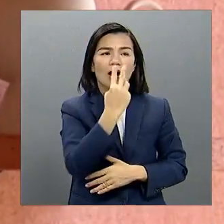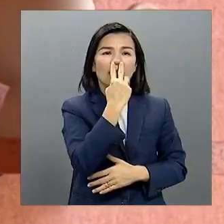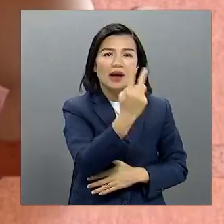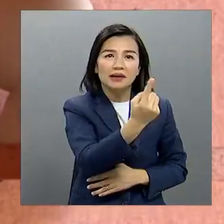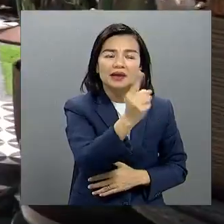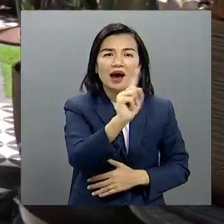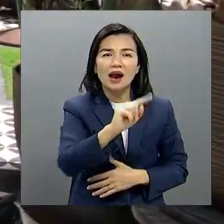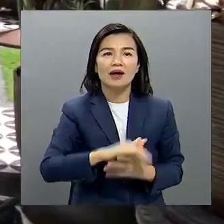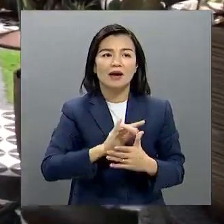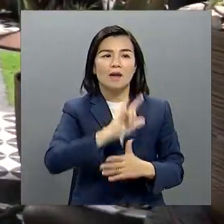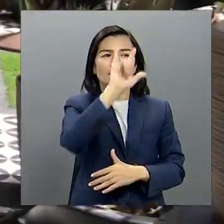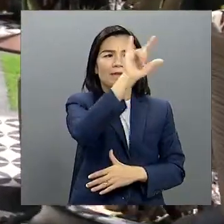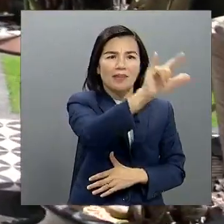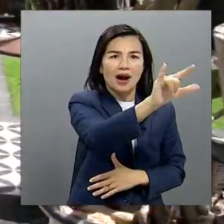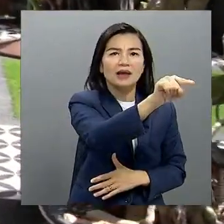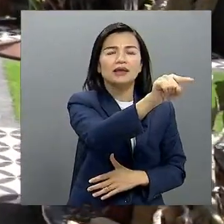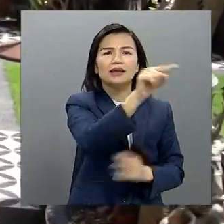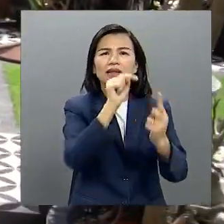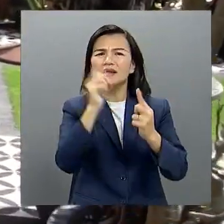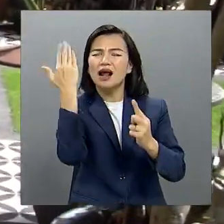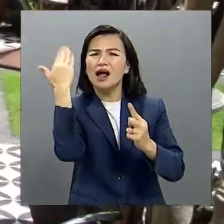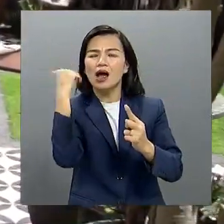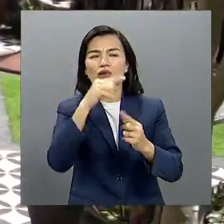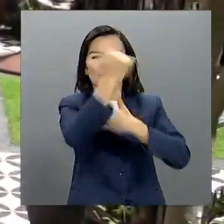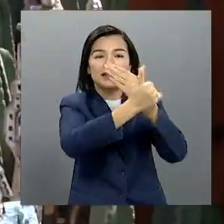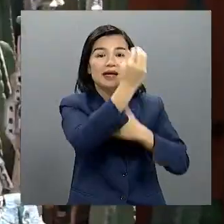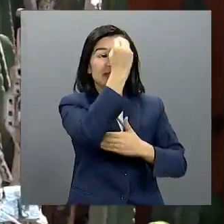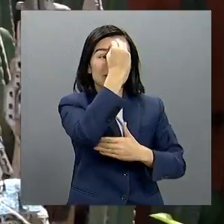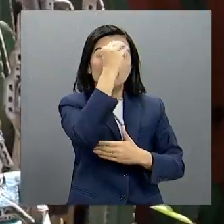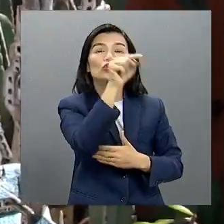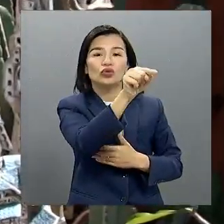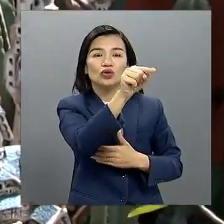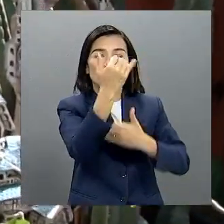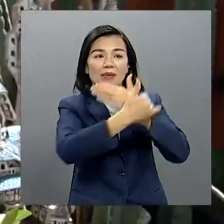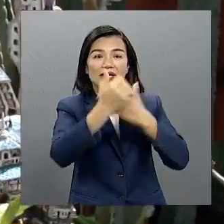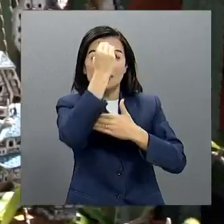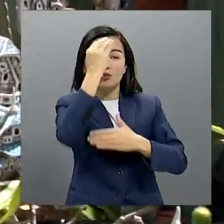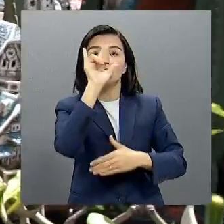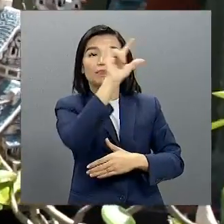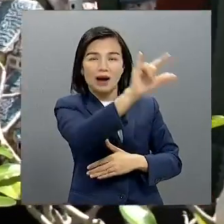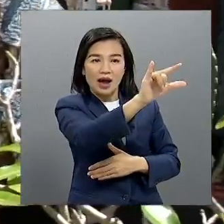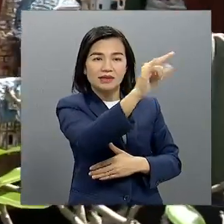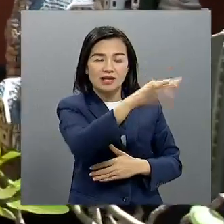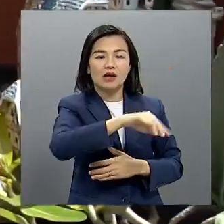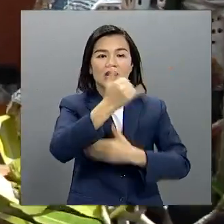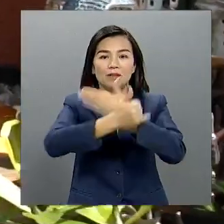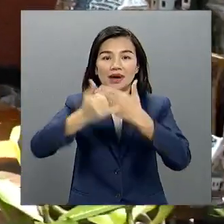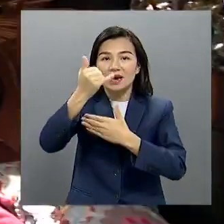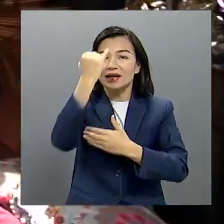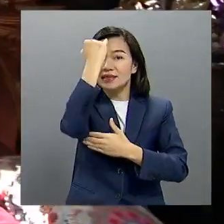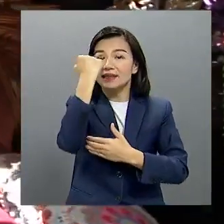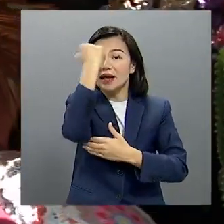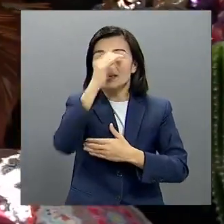รู้สึกว่าครั้งนั้นจะเป็นที่ญี่ปุ่นที่อิบารากิแล้วก็มีที่อิตาลีแล้วก็จะมีที่ตุร